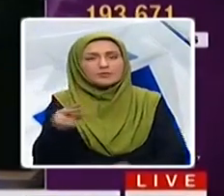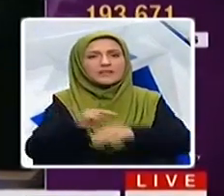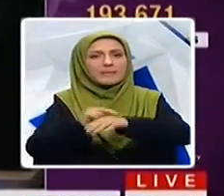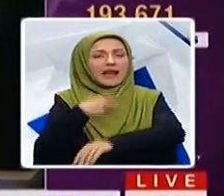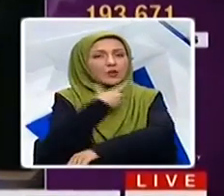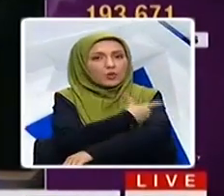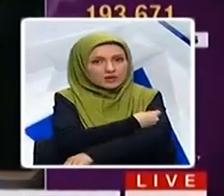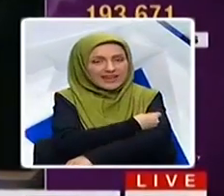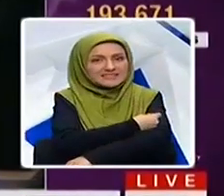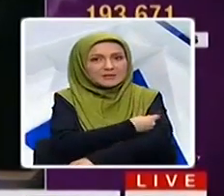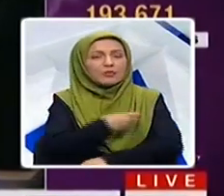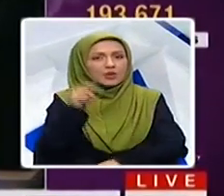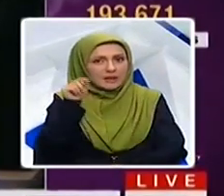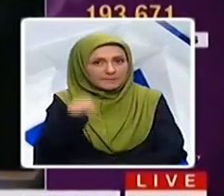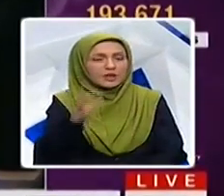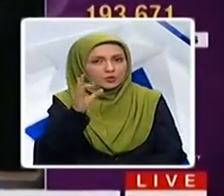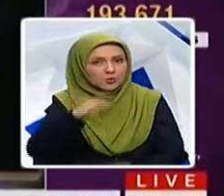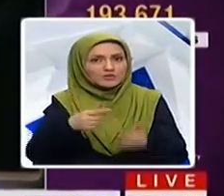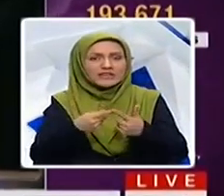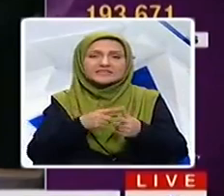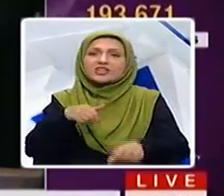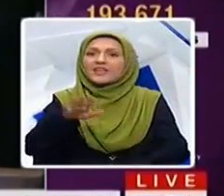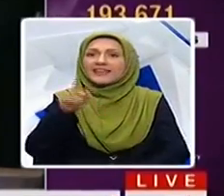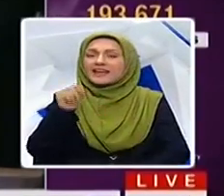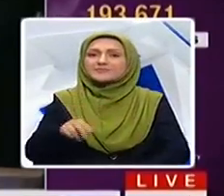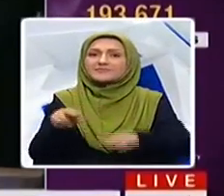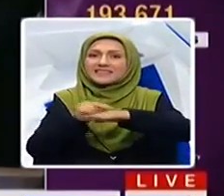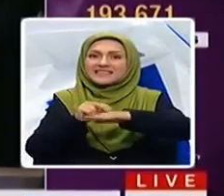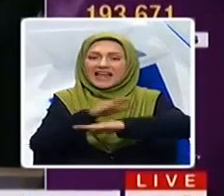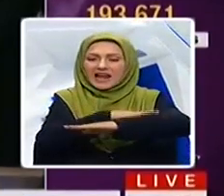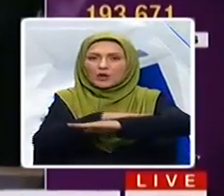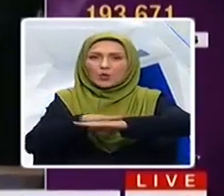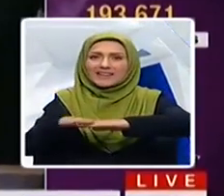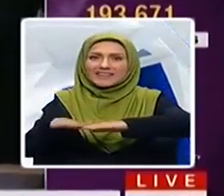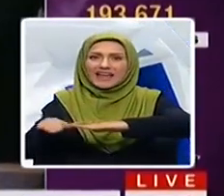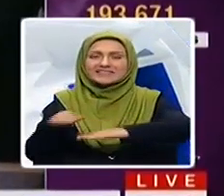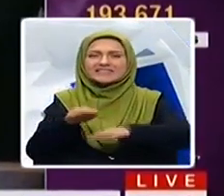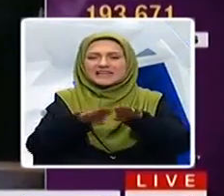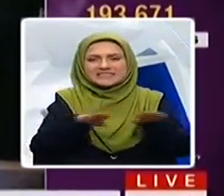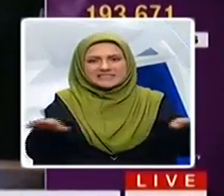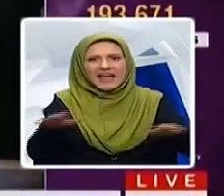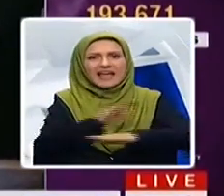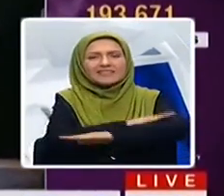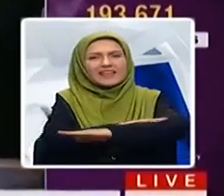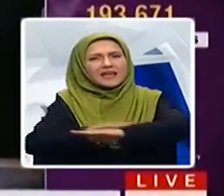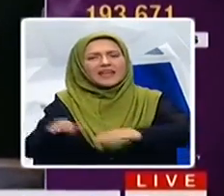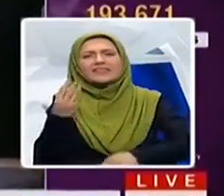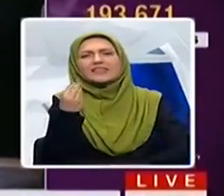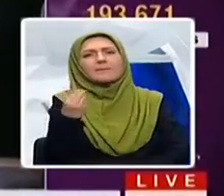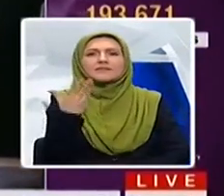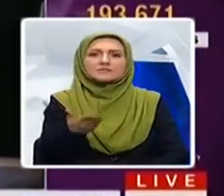در داخل سوال می‌پرسیدم. این مواد آن ویروس رو روی دست می‌کشند و سبب میشه اوضاع بسیار بهتر